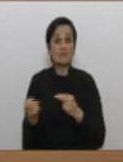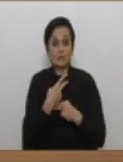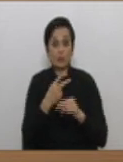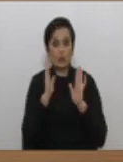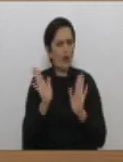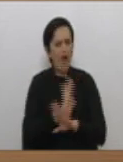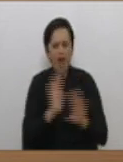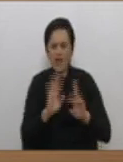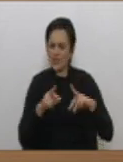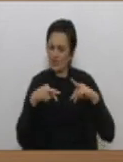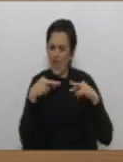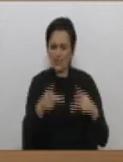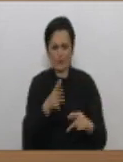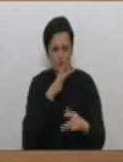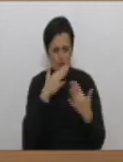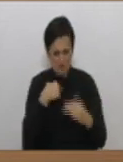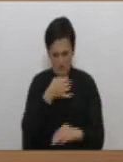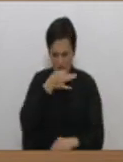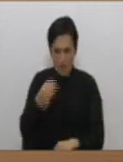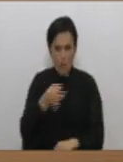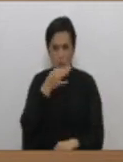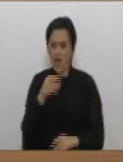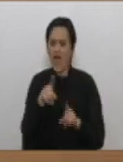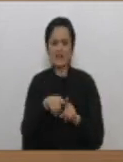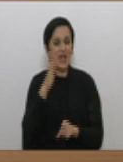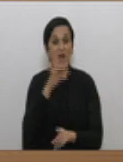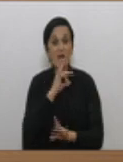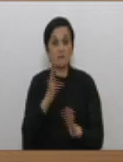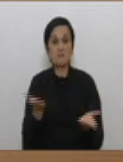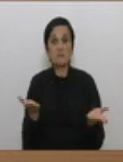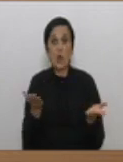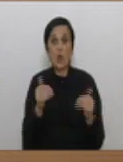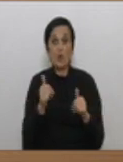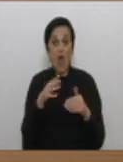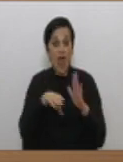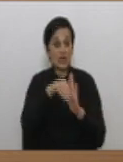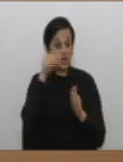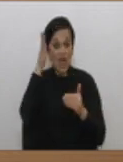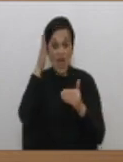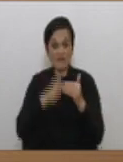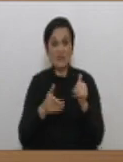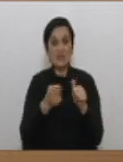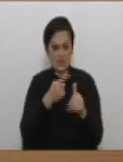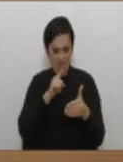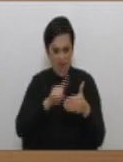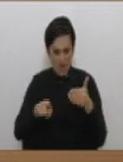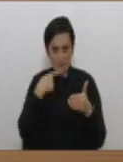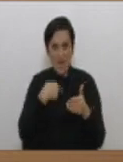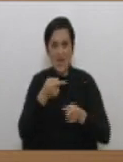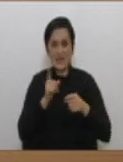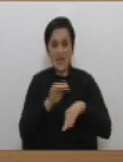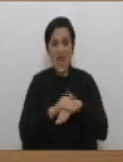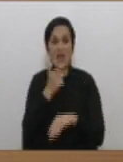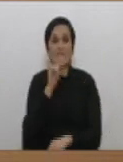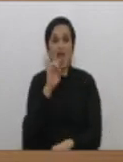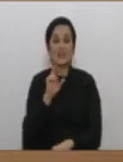ara sheitsvala is dro ese ar moxteba magram rogorski morcha archevnebi sakhel da gvars vambob realur fakts vambob